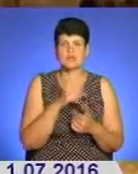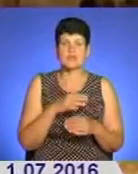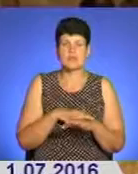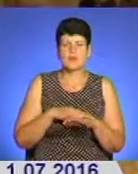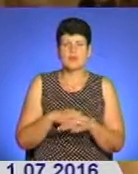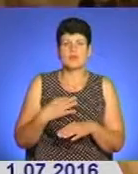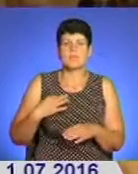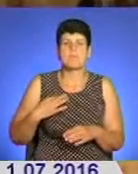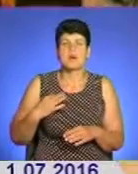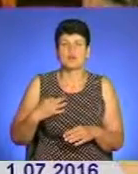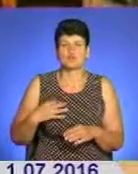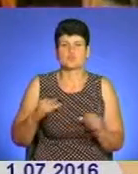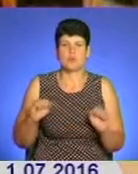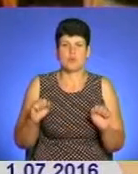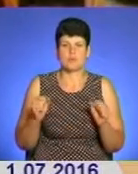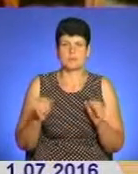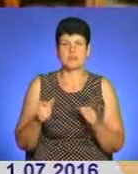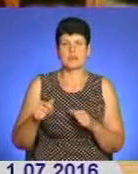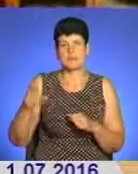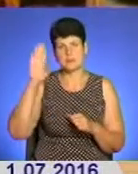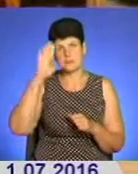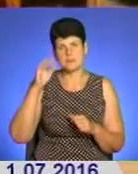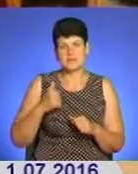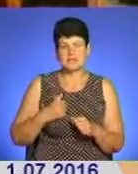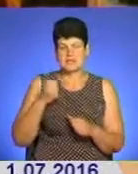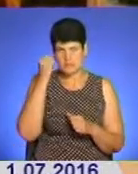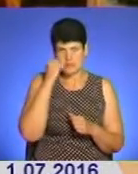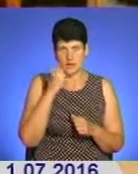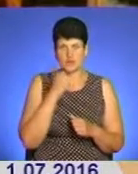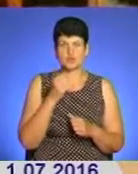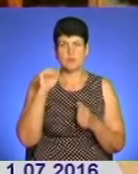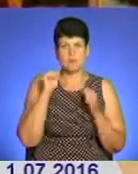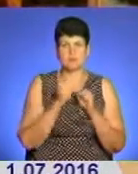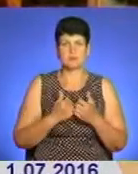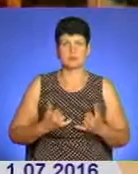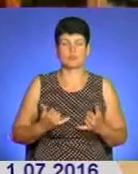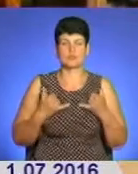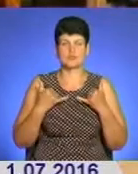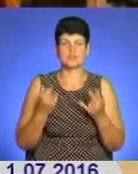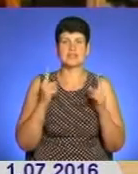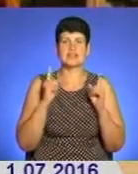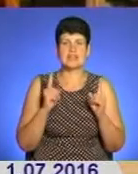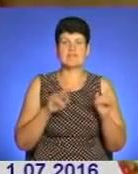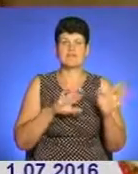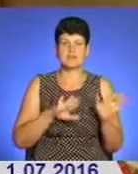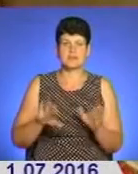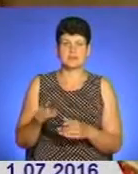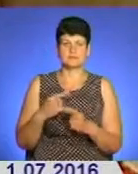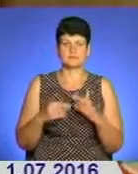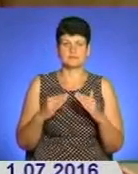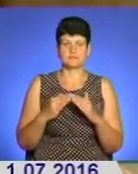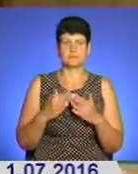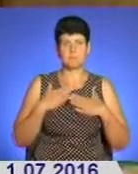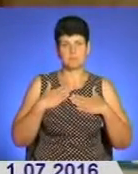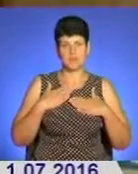що народ став холодним. Бійці вдячні за те, що їх пам'ятають, поважають та висловлюють підтримку навіть після демобілізації. В першу чергу